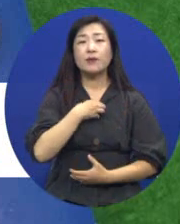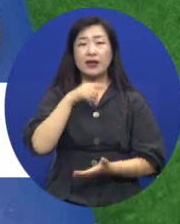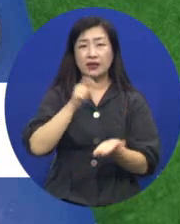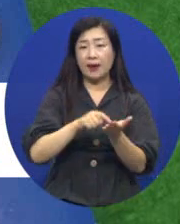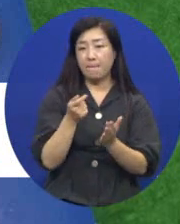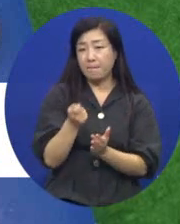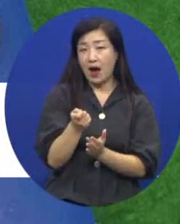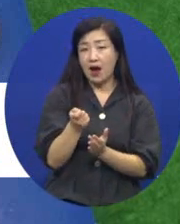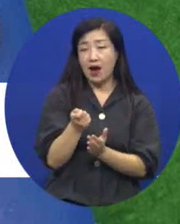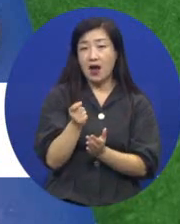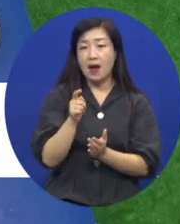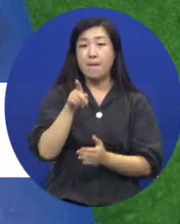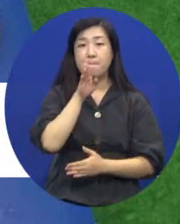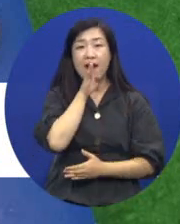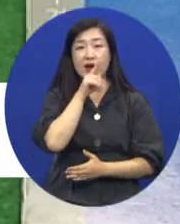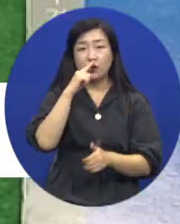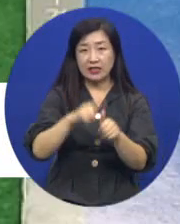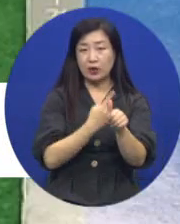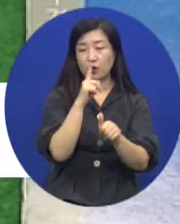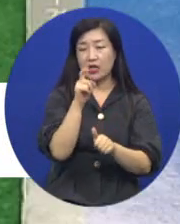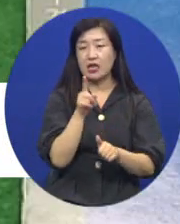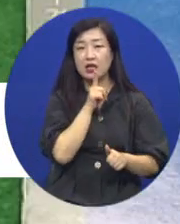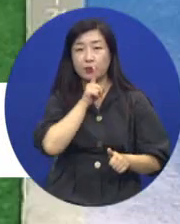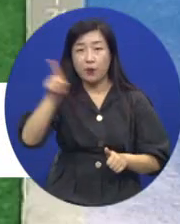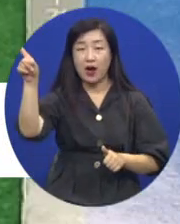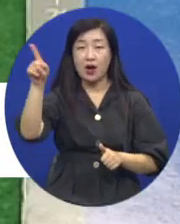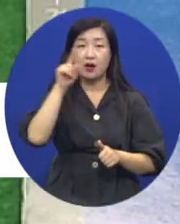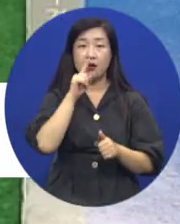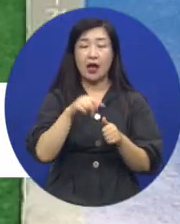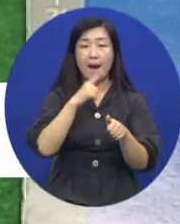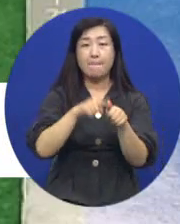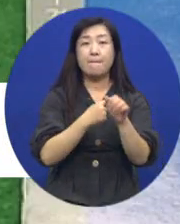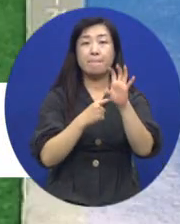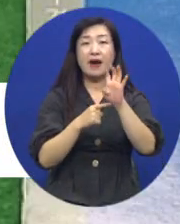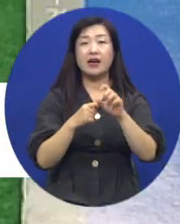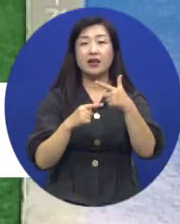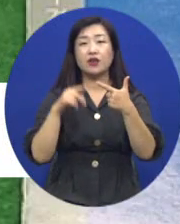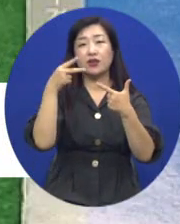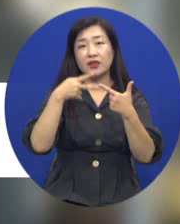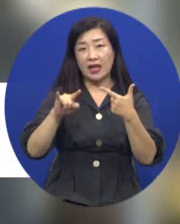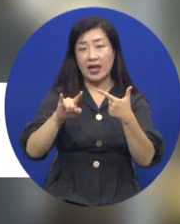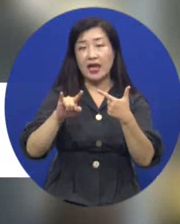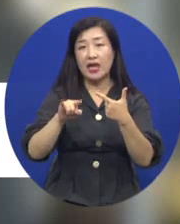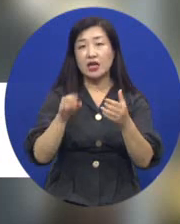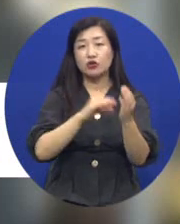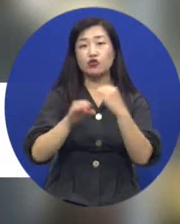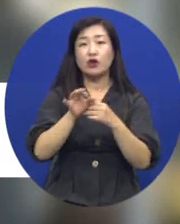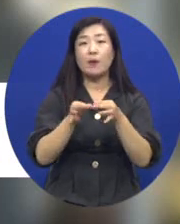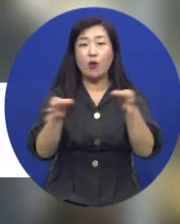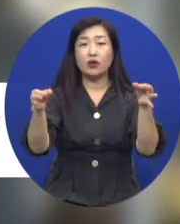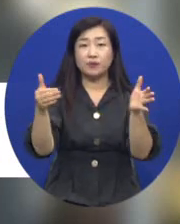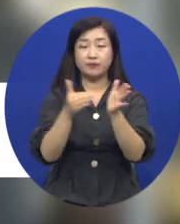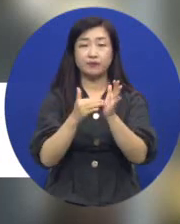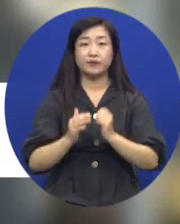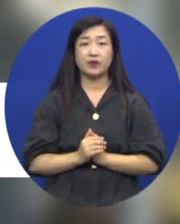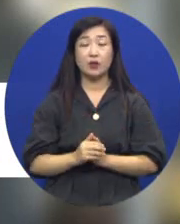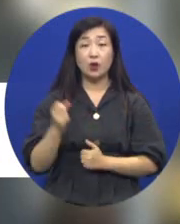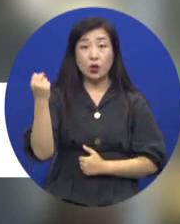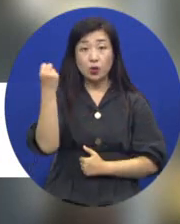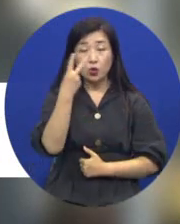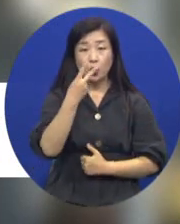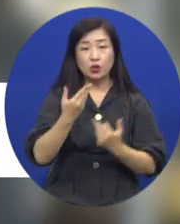버튼을 누르면 바로 112에 신고되는 스마트워치 46대를 제주에 추가 보급했습니다.